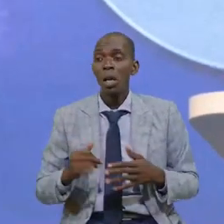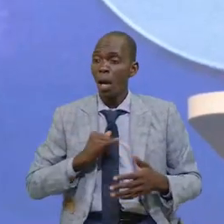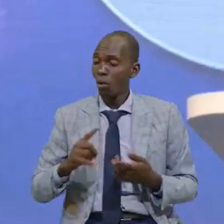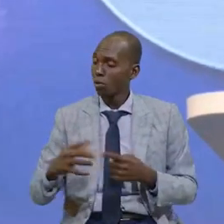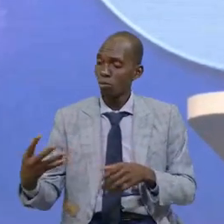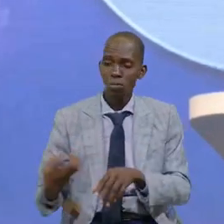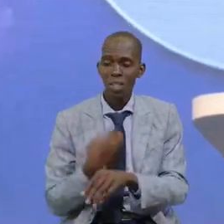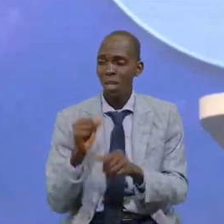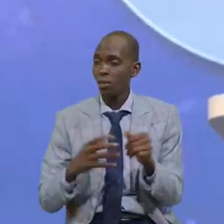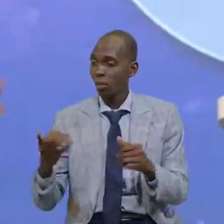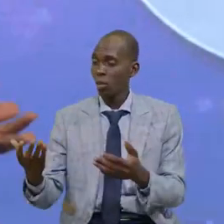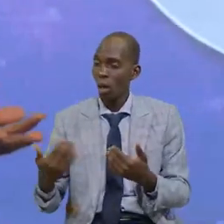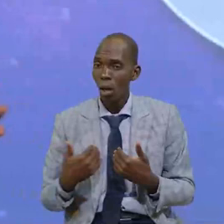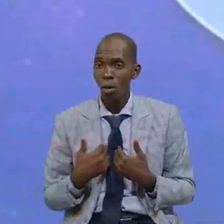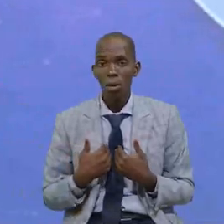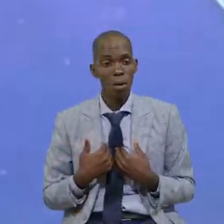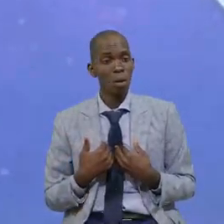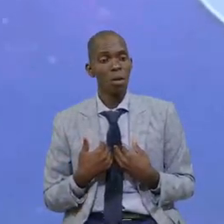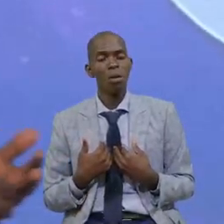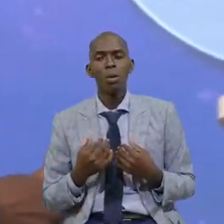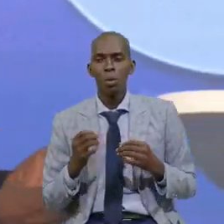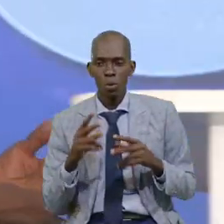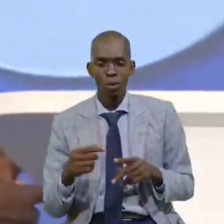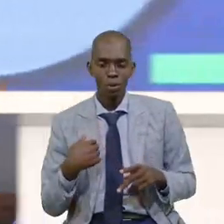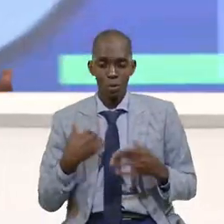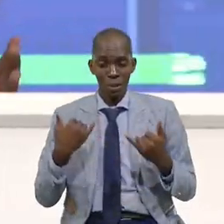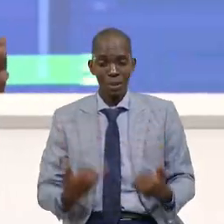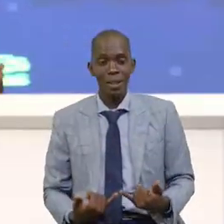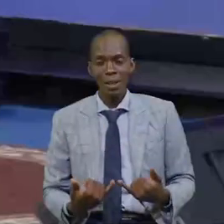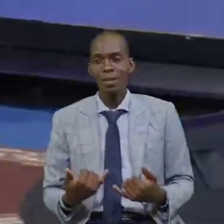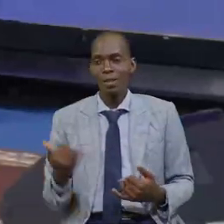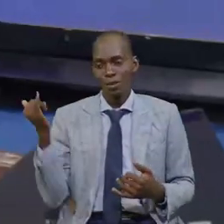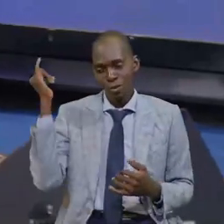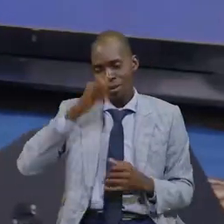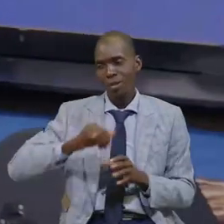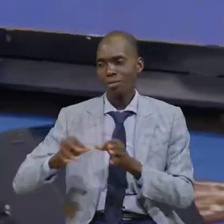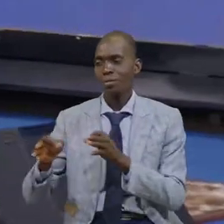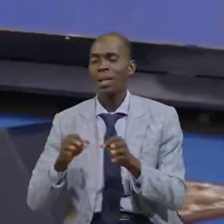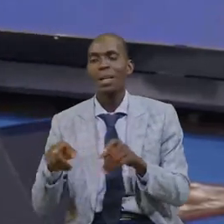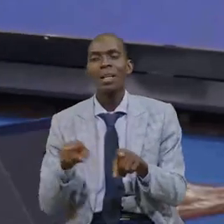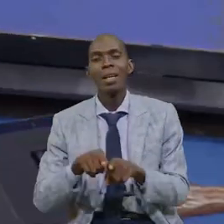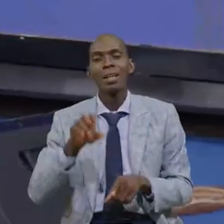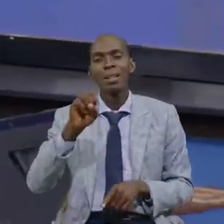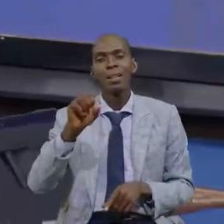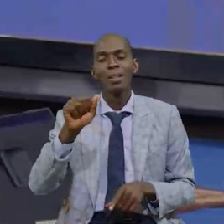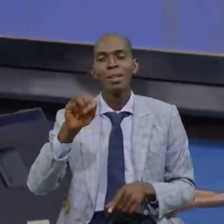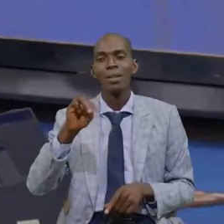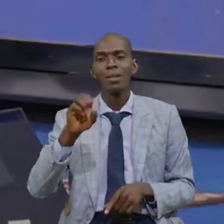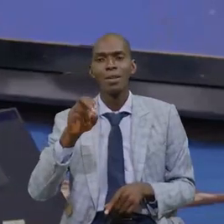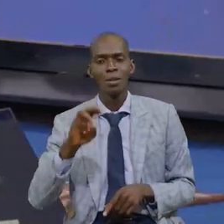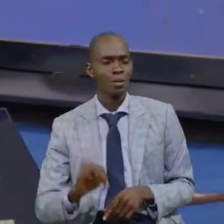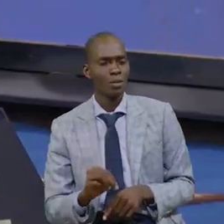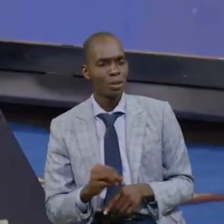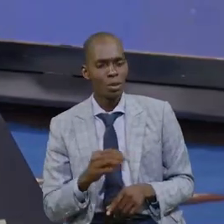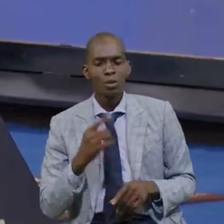je veux prendre tout ce que tu as. Regardez, on commence à même leur dire, comme Samson,